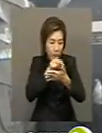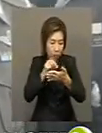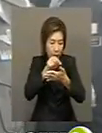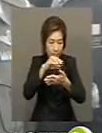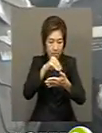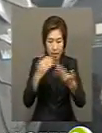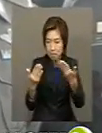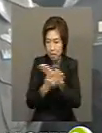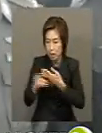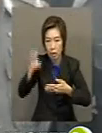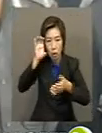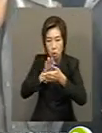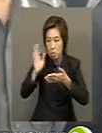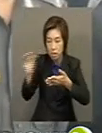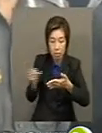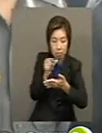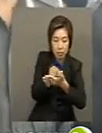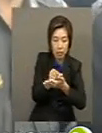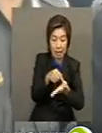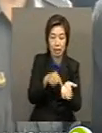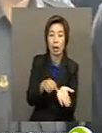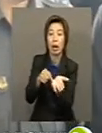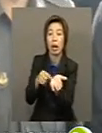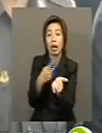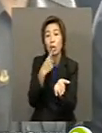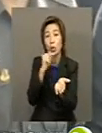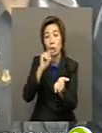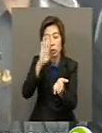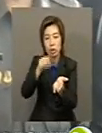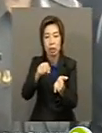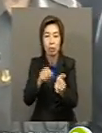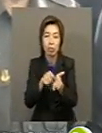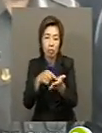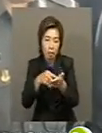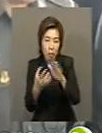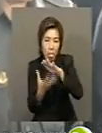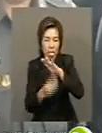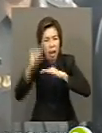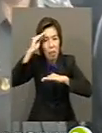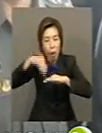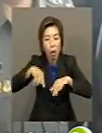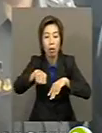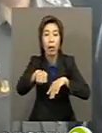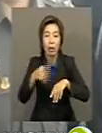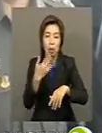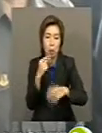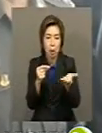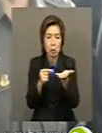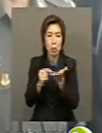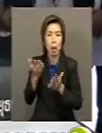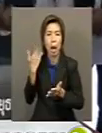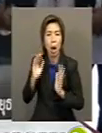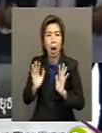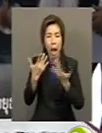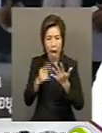ขอซิมใหม่ซิมเก่าเนี่ยหายเอาเอกสารมาว่าเป็นสำเนาบัตรประชาชนทรูเองก็ให้ซิมใหม่ไปเพราะว่าเห็นว่